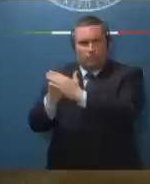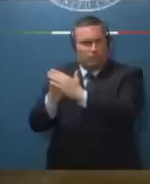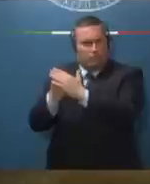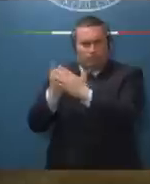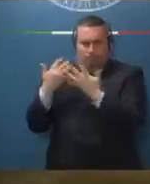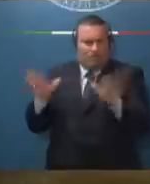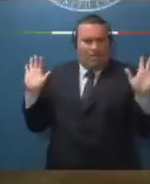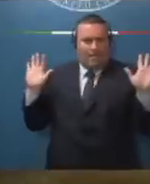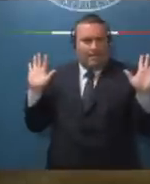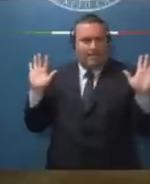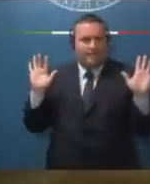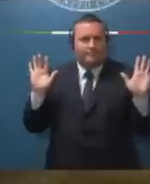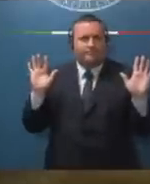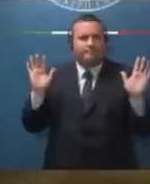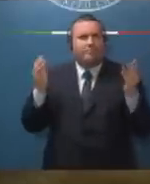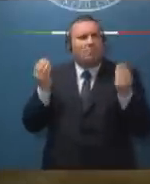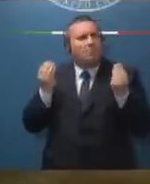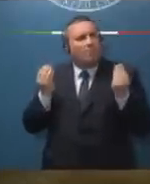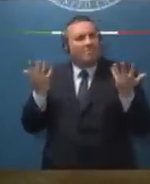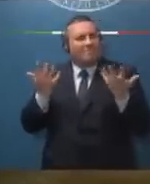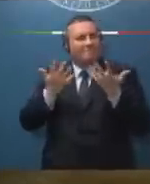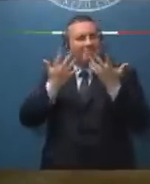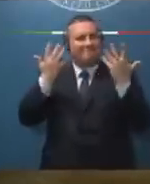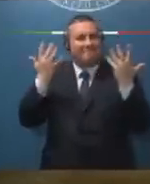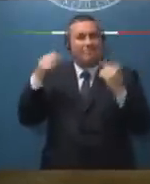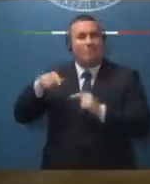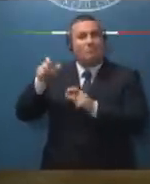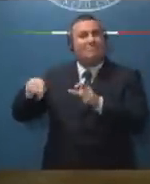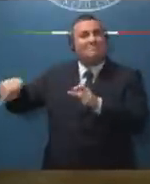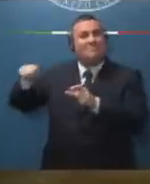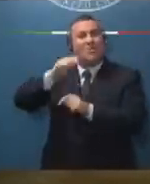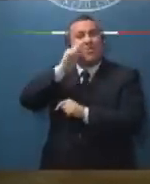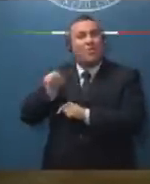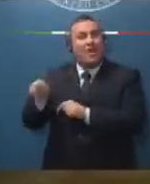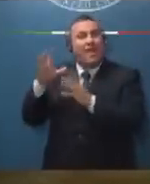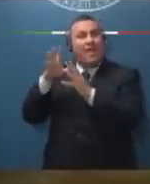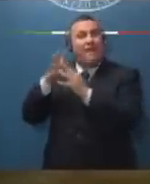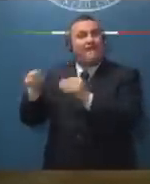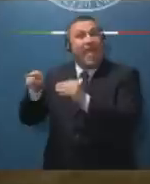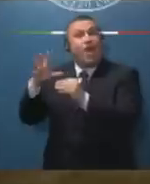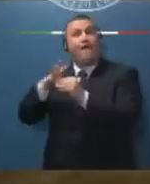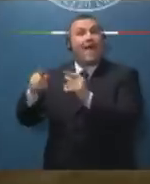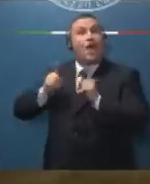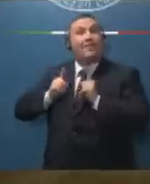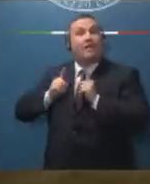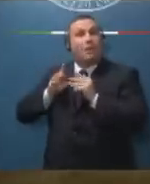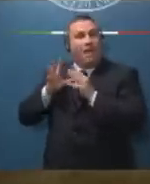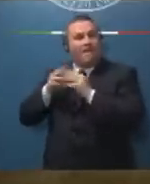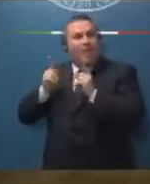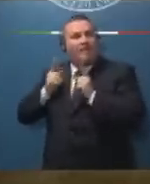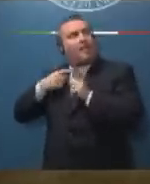banalmente perché quello che oggi gli ucraini stanno facendo lo stanno facendo per l'Europa nel suo complesso